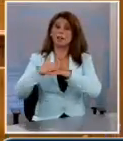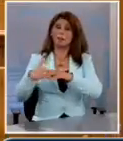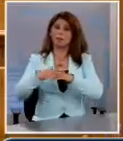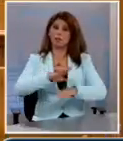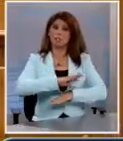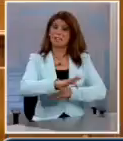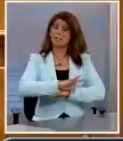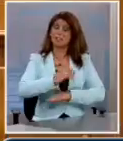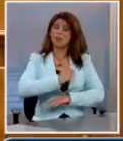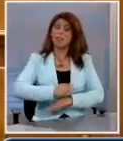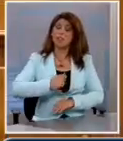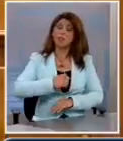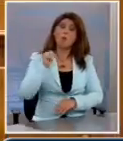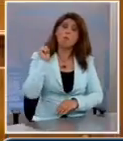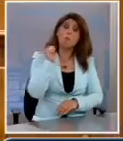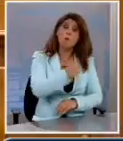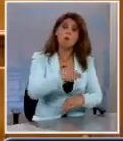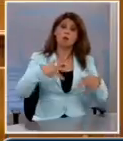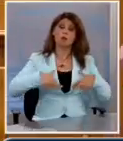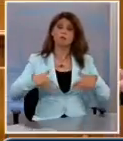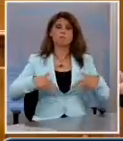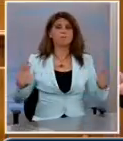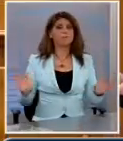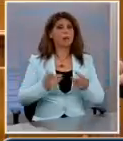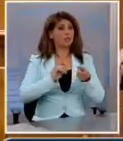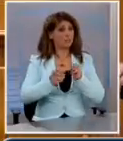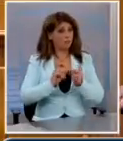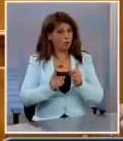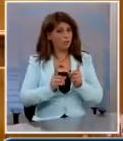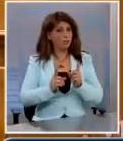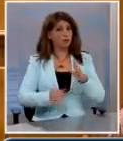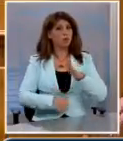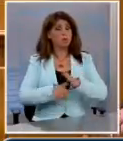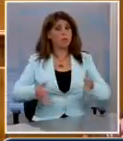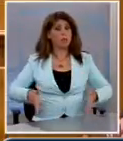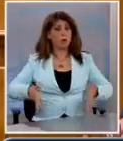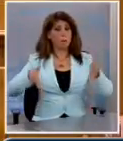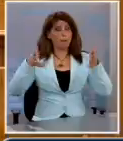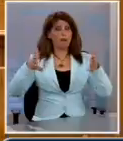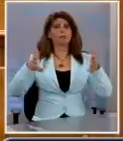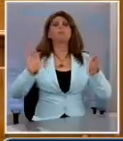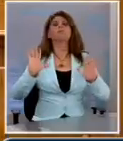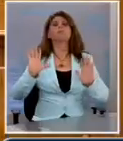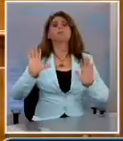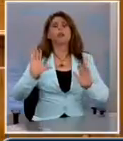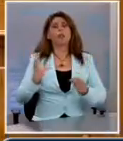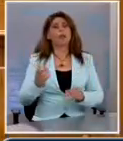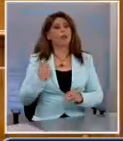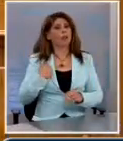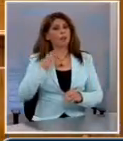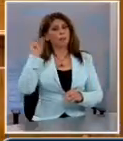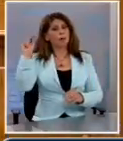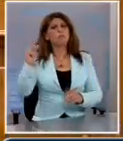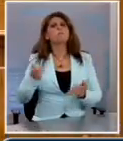που δυστυχώς η ίδια η κυβέρνηση, παρότι συμφωνήθηκε στο Προεδρικό Μέγαρο, αθέτησε. Και ως